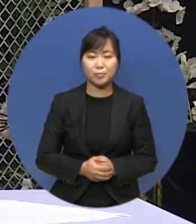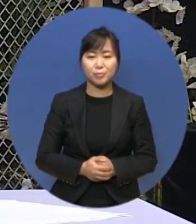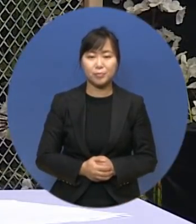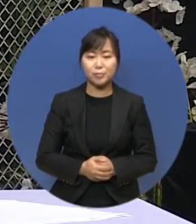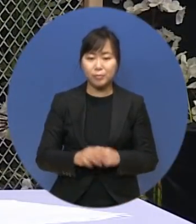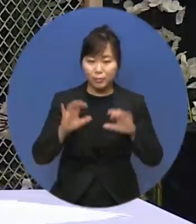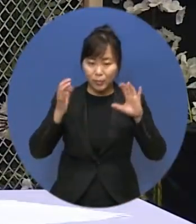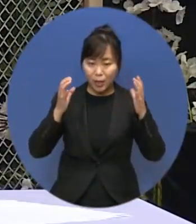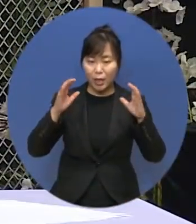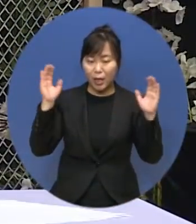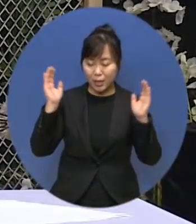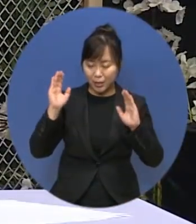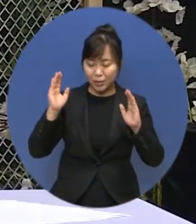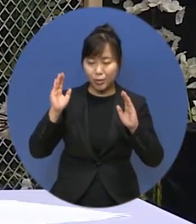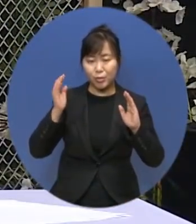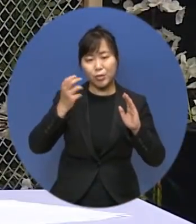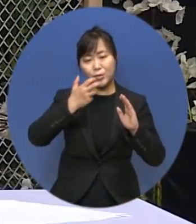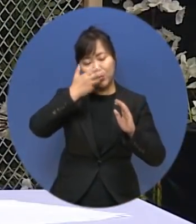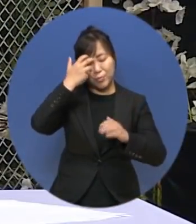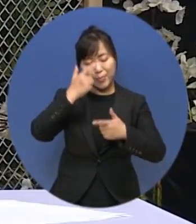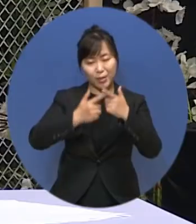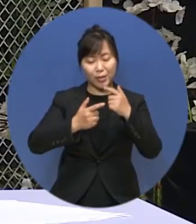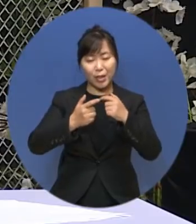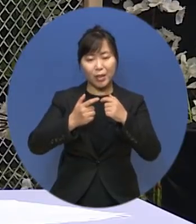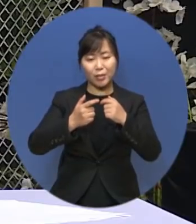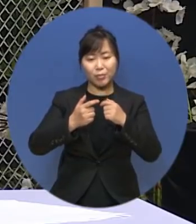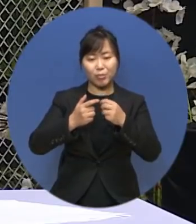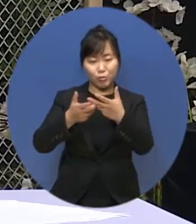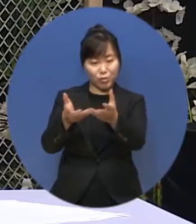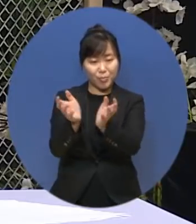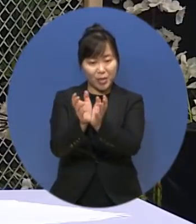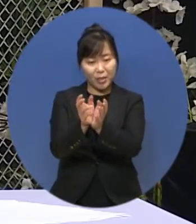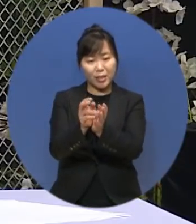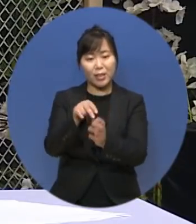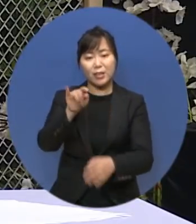아동 청소년 그 꿈나무 그룹인